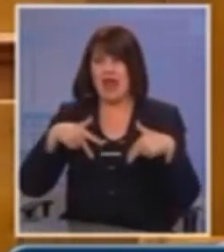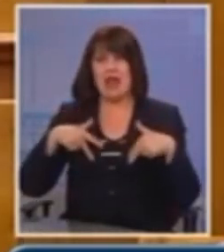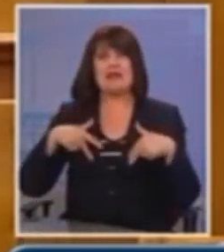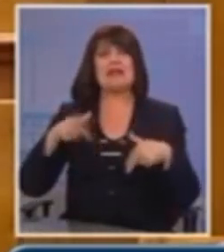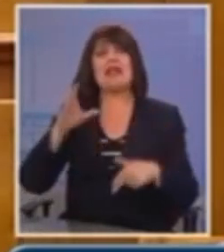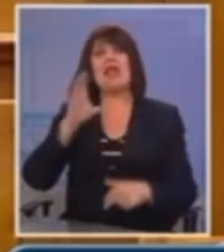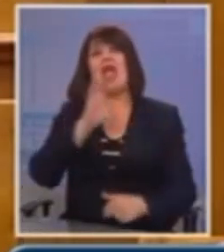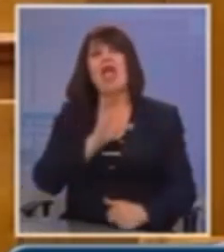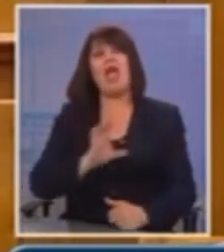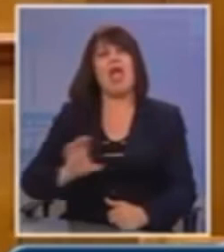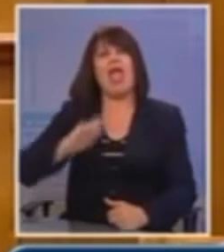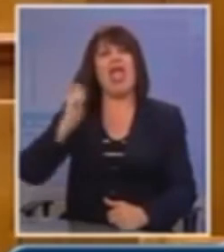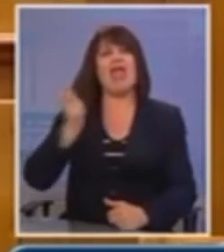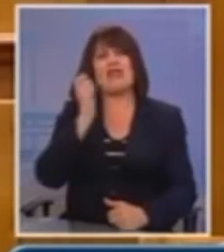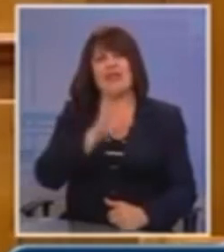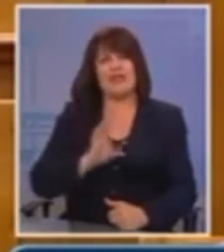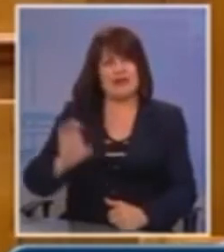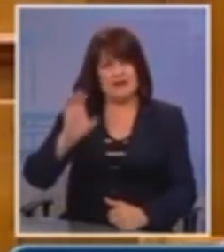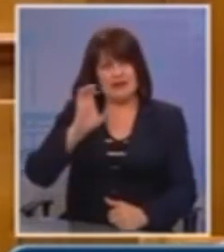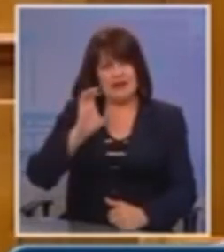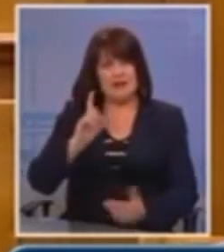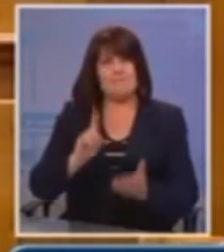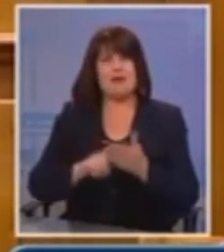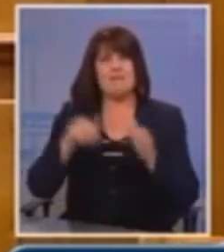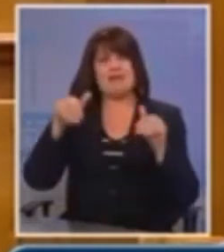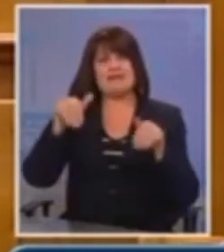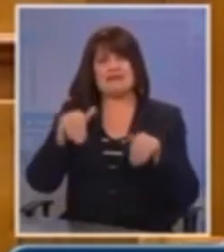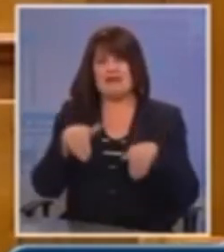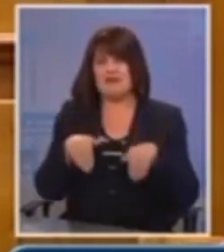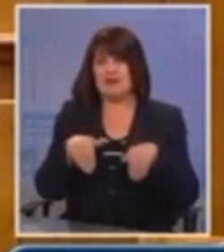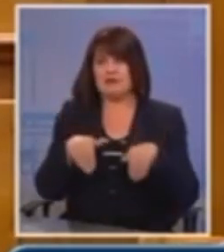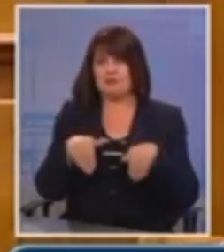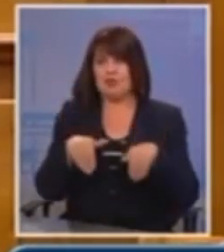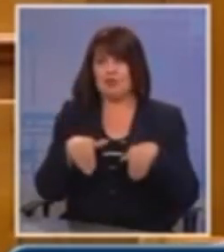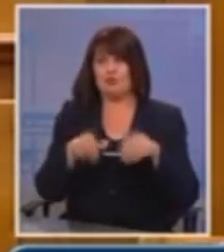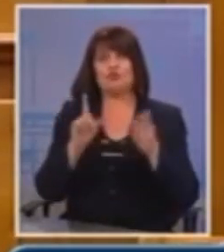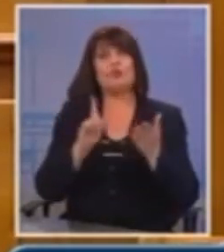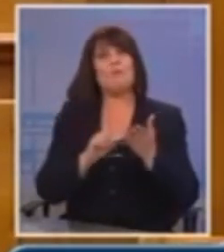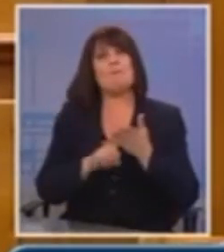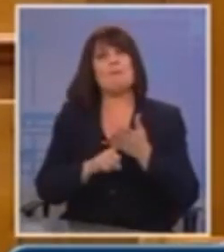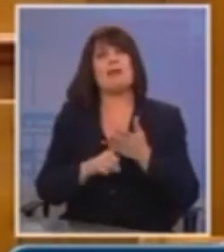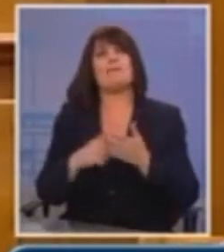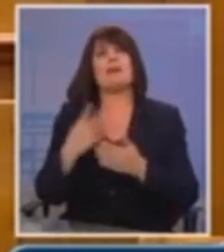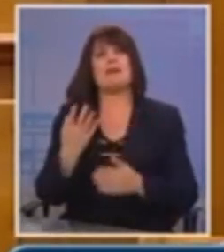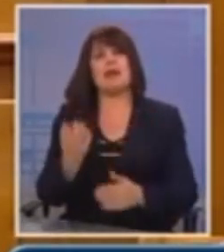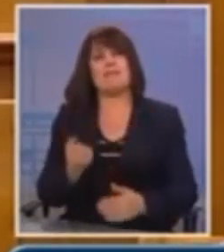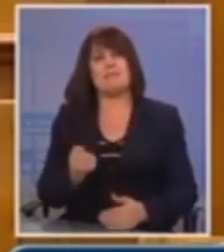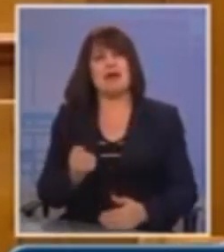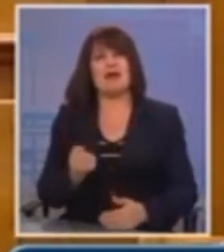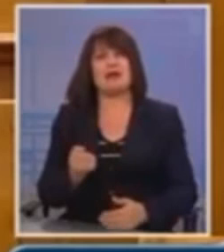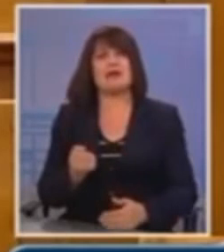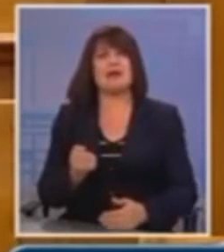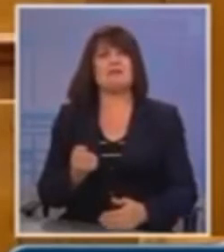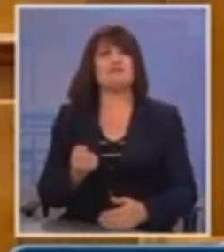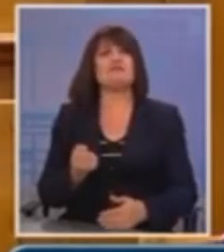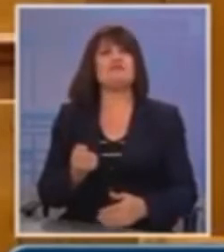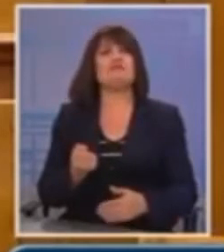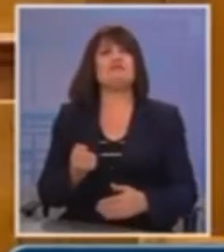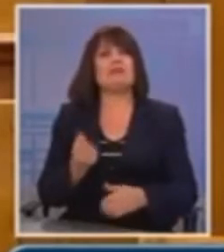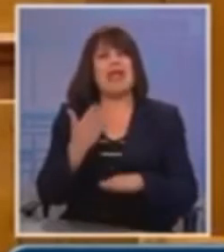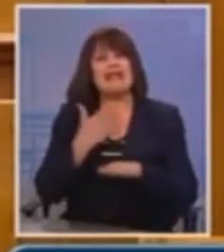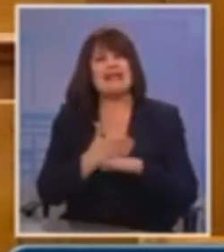εθνών, πρέπει να υπάρχει σεβασμός, πρέπει να υπάρχει κατοχύρωση